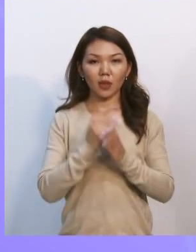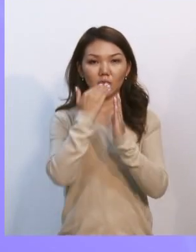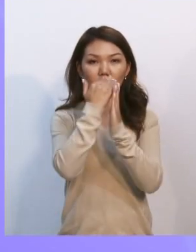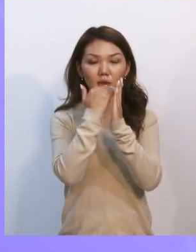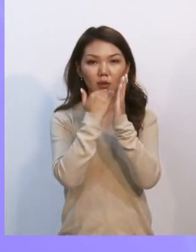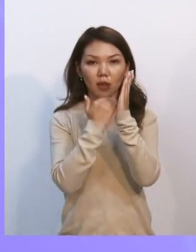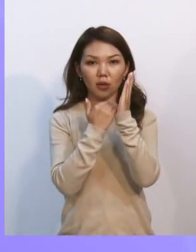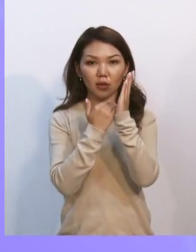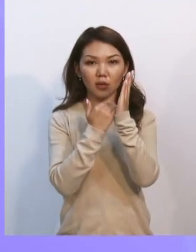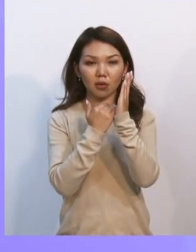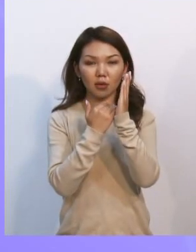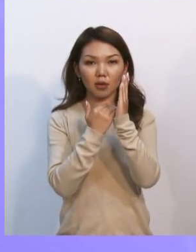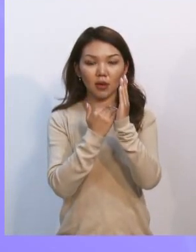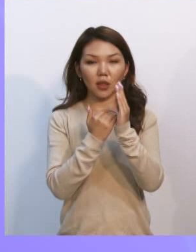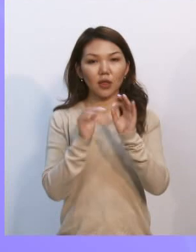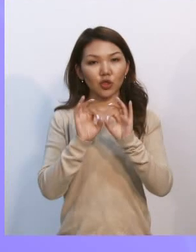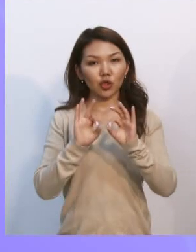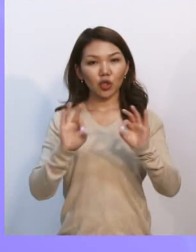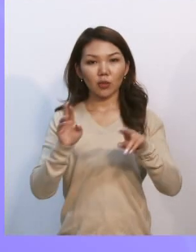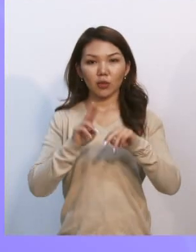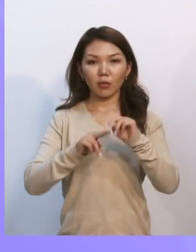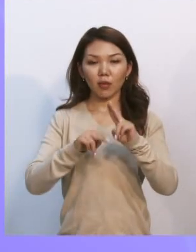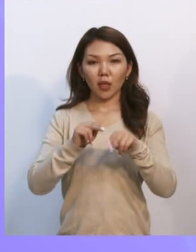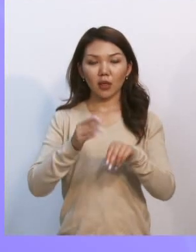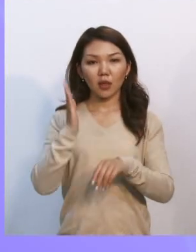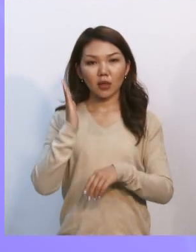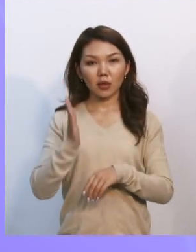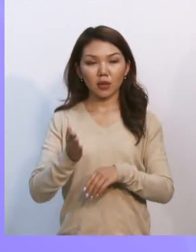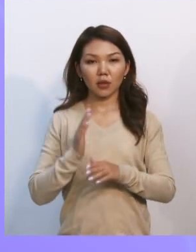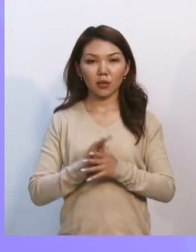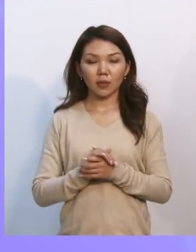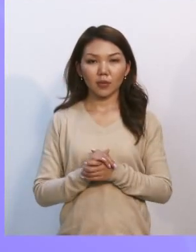Сабак жагымдуу маанайда өтсүн.